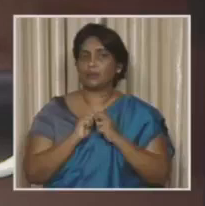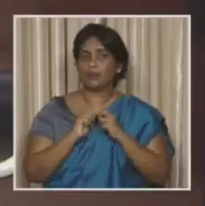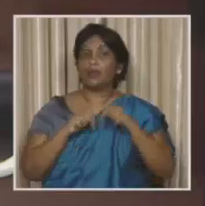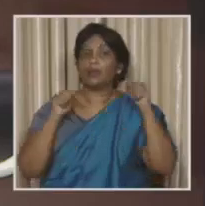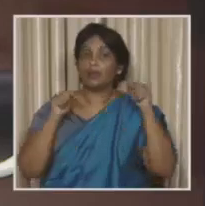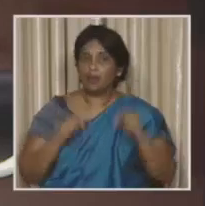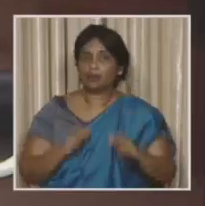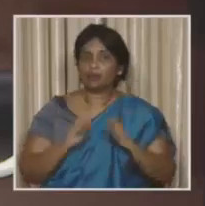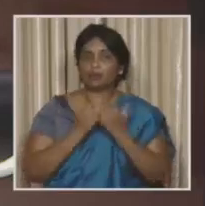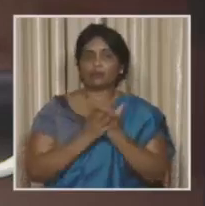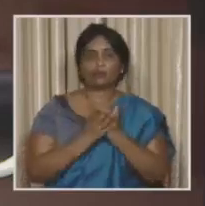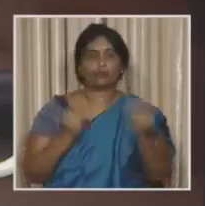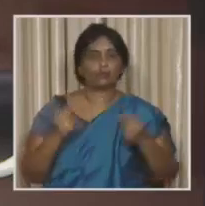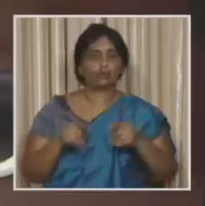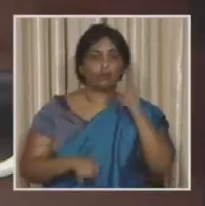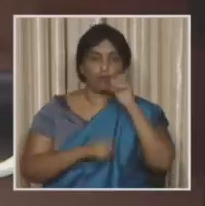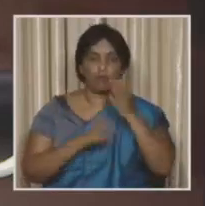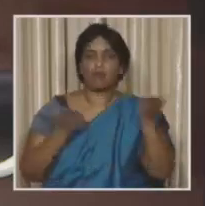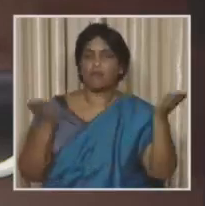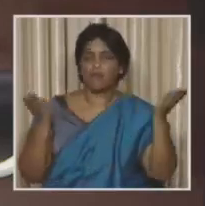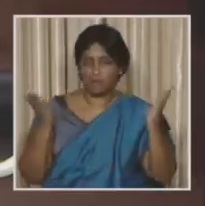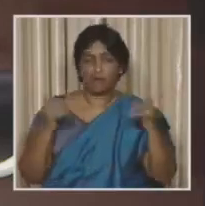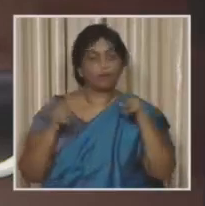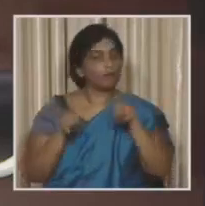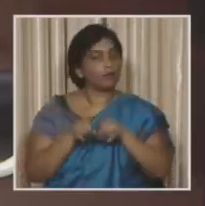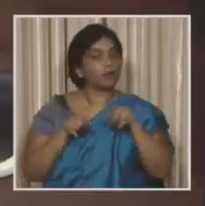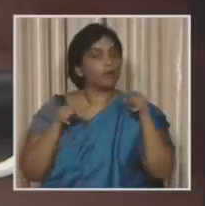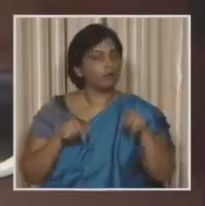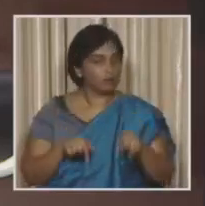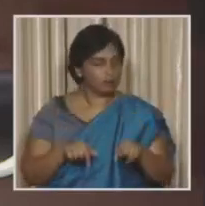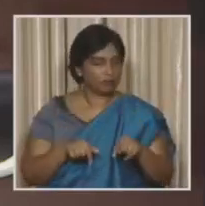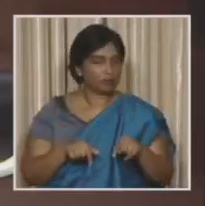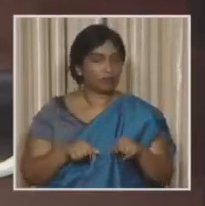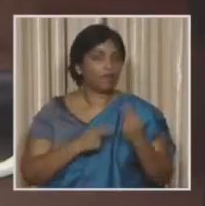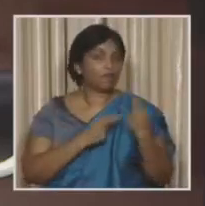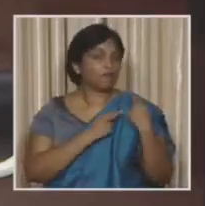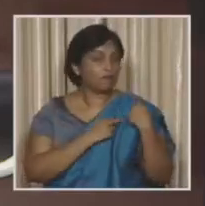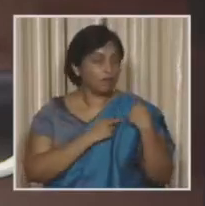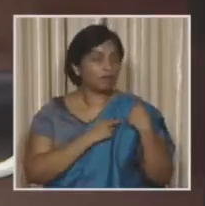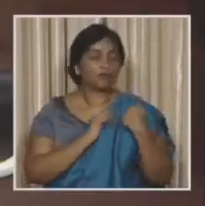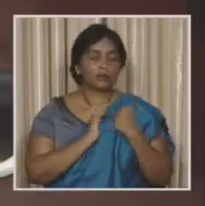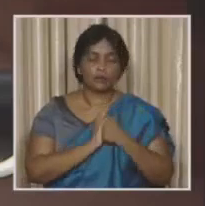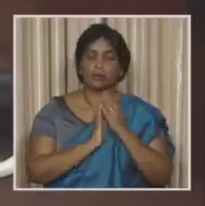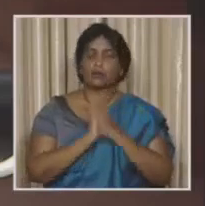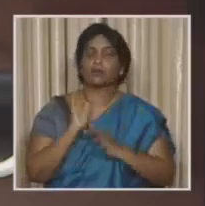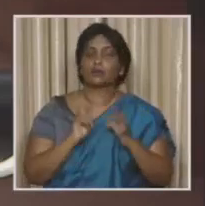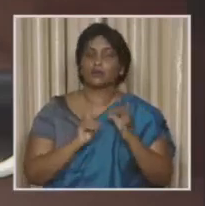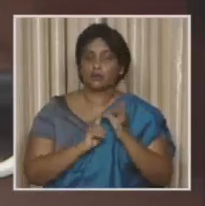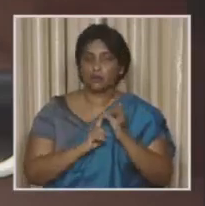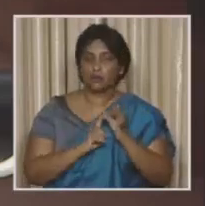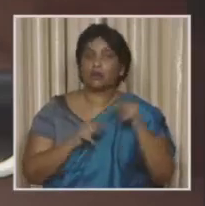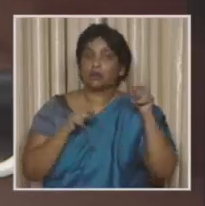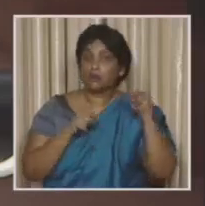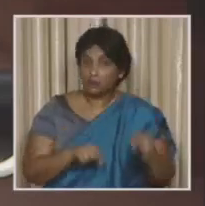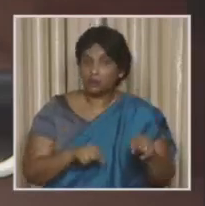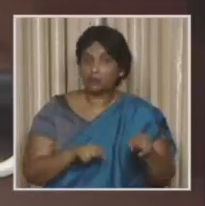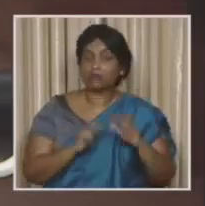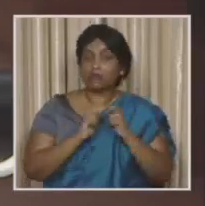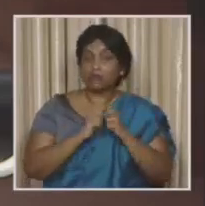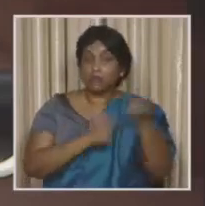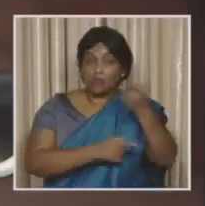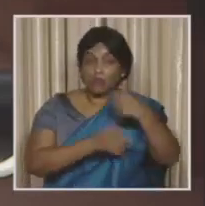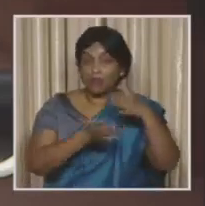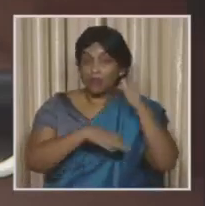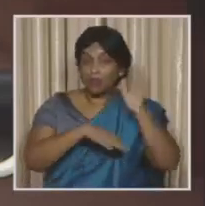අදත් නොවිසඳුණු ප්‍රශ්නයකට විඳිතයන් ඉන්නවා. ඒ නිසා අද වගකීම තමයි ගරු මන්ත්‍රීතුමීනි මෙම